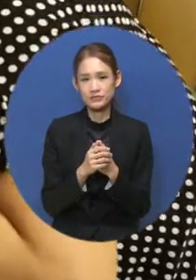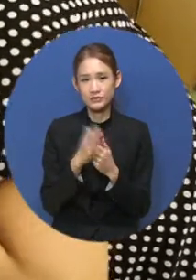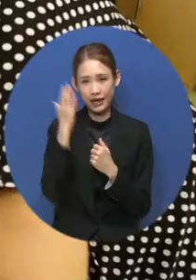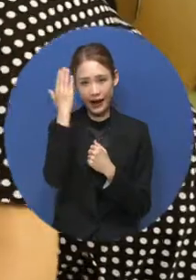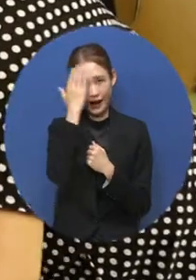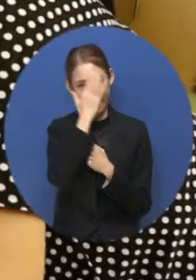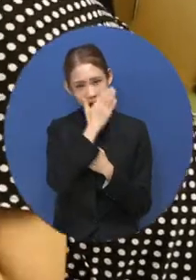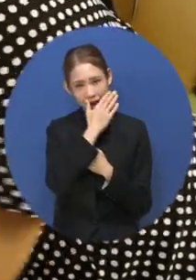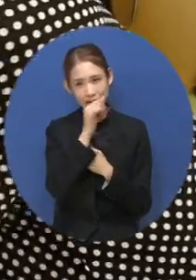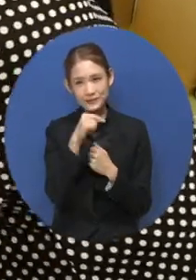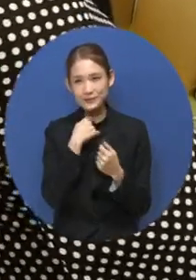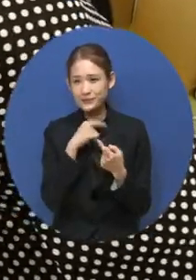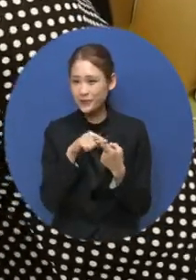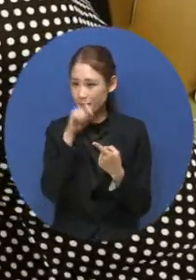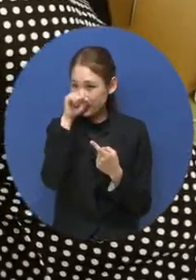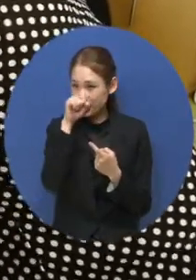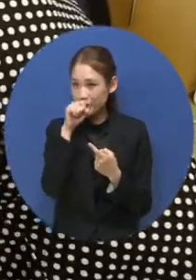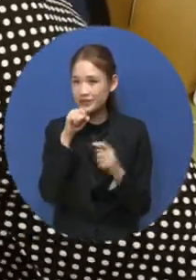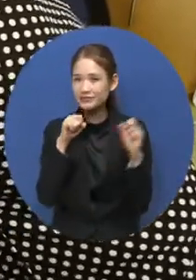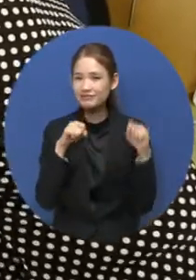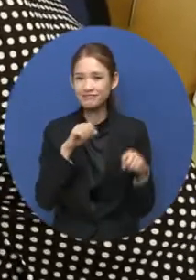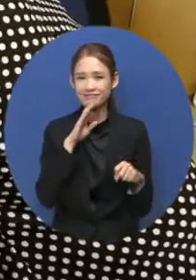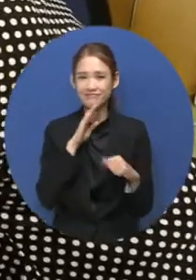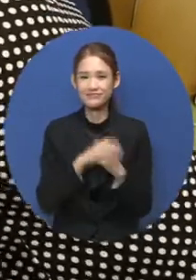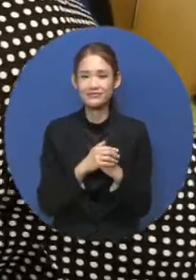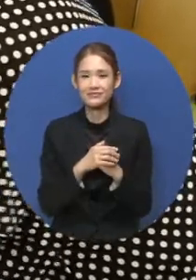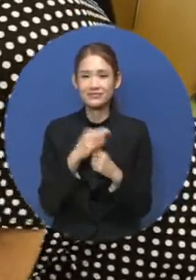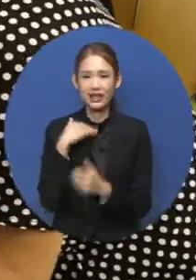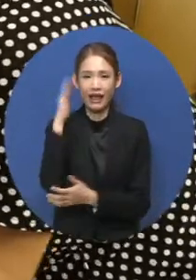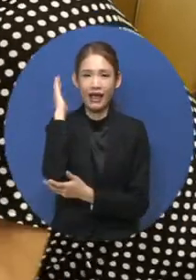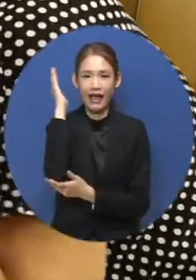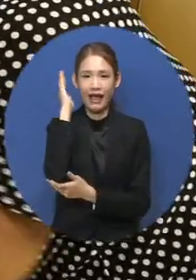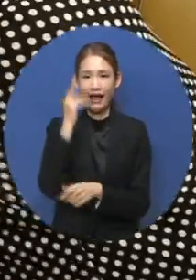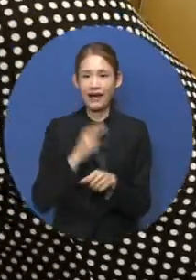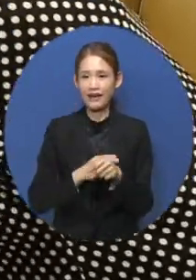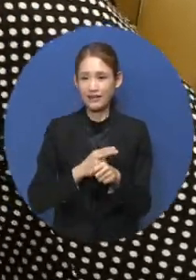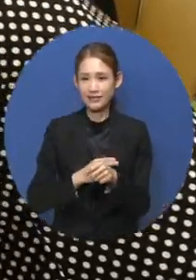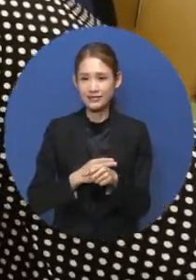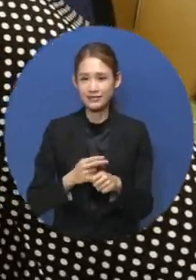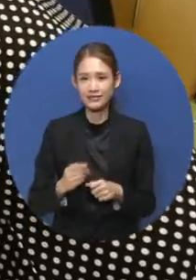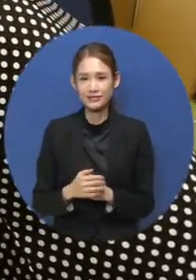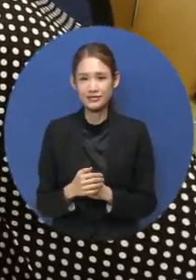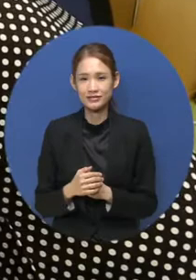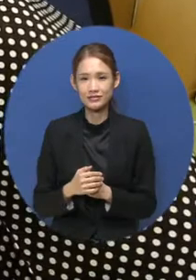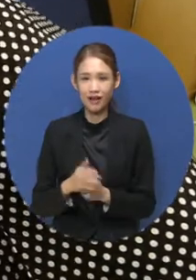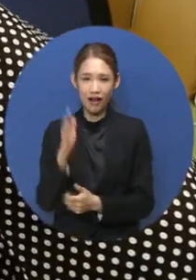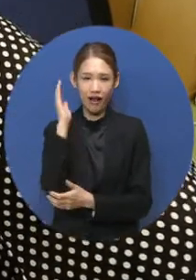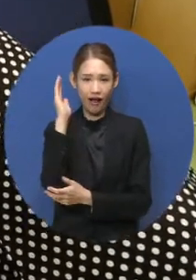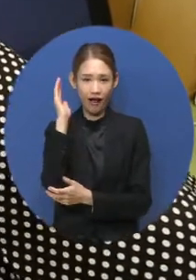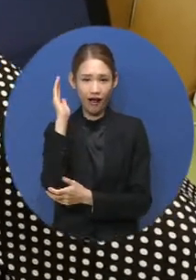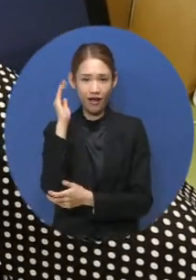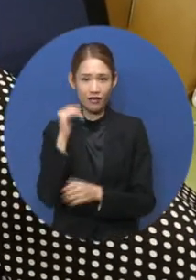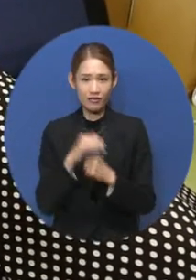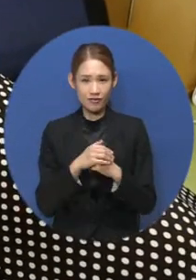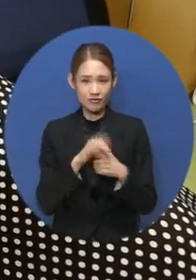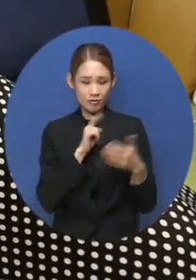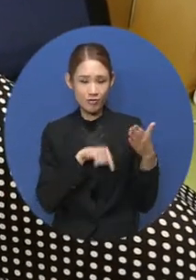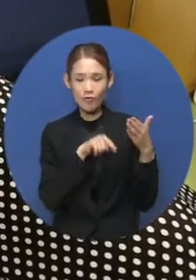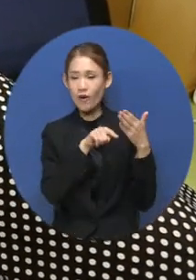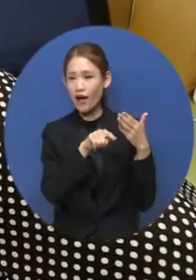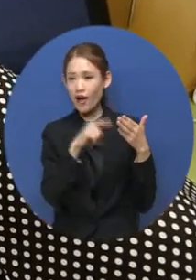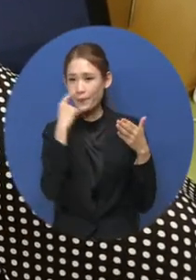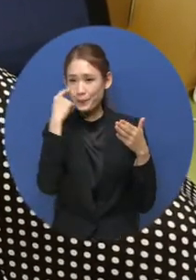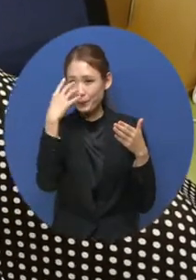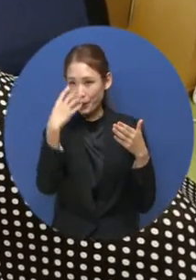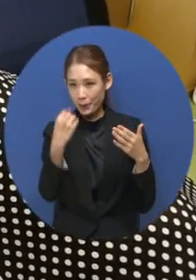입는 거 좋아하시나 봐요. 네. 그 아무래도 강사고 또 강사로 또 유일하게 한